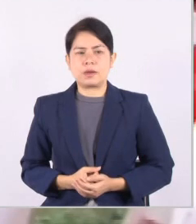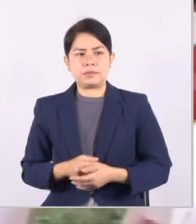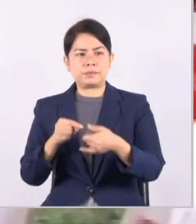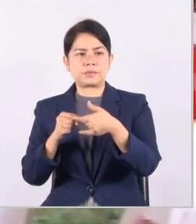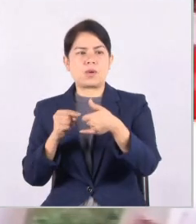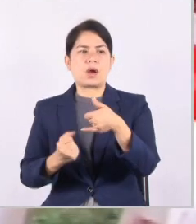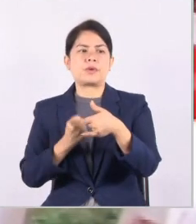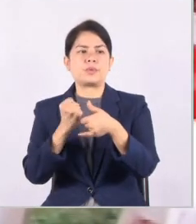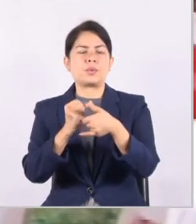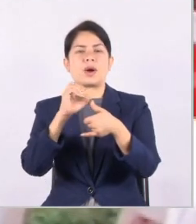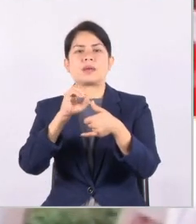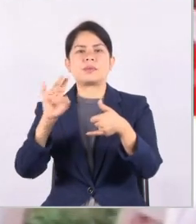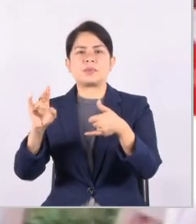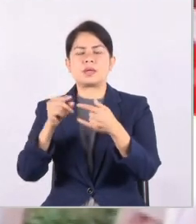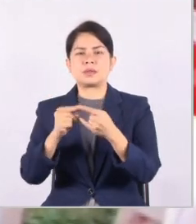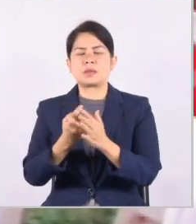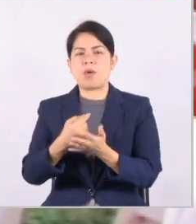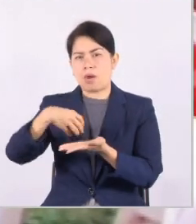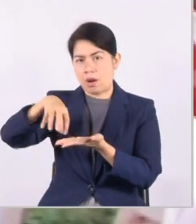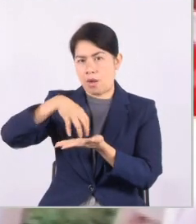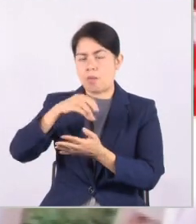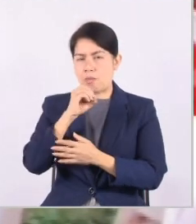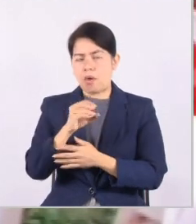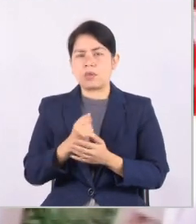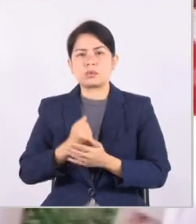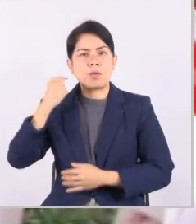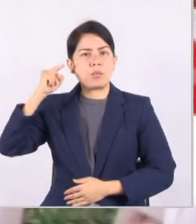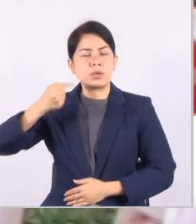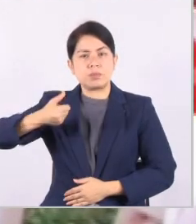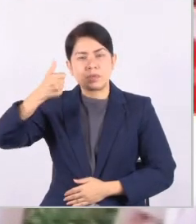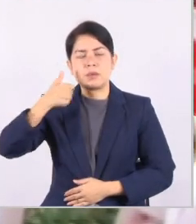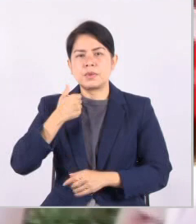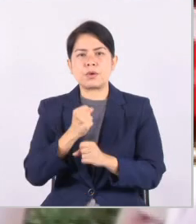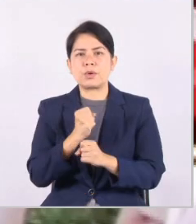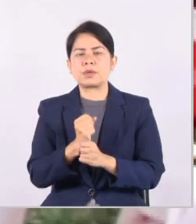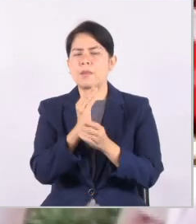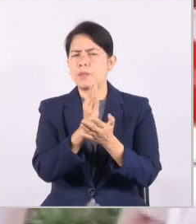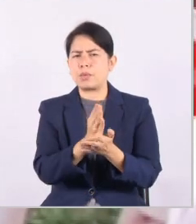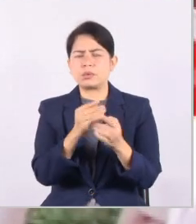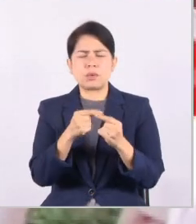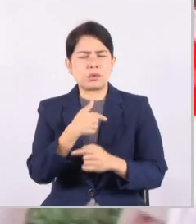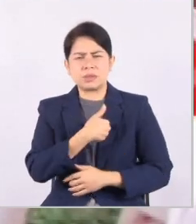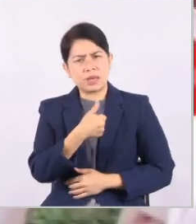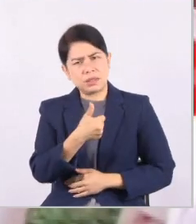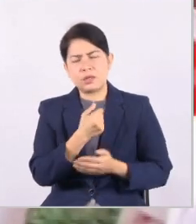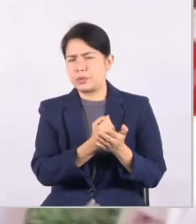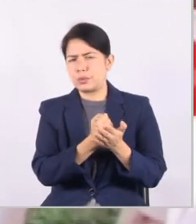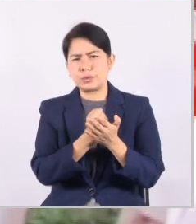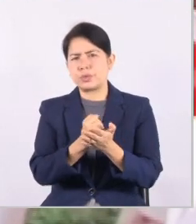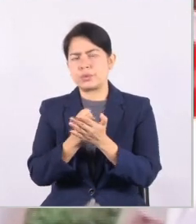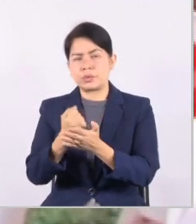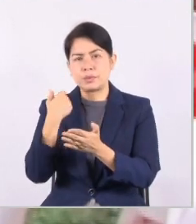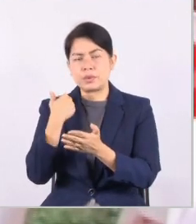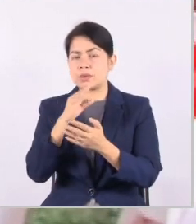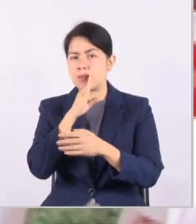52ปีเธอเล่าให้ฟังนะคะบอกว่าพี่สาวเป็นคนชอบทำบุญมีจิตใจเมตตาชอบช่วยเหลือคนอื่นเวลาว่างเนี่ยชอบไปป